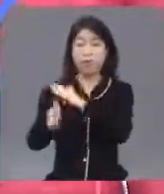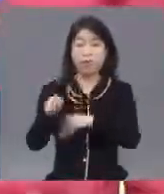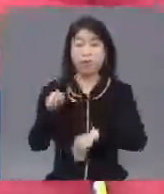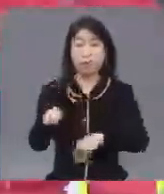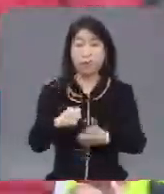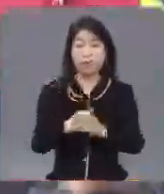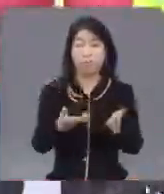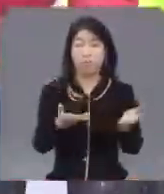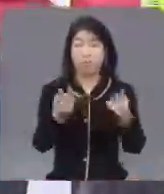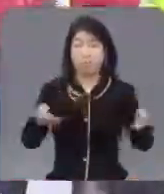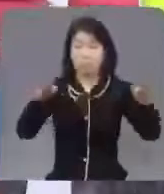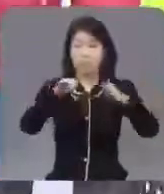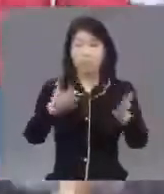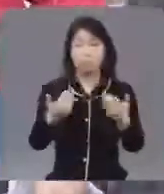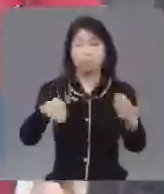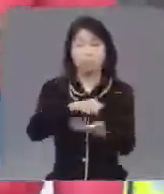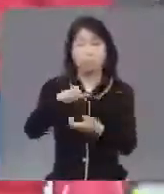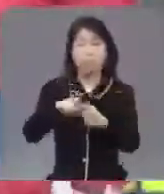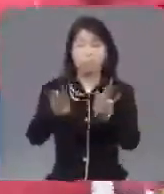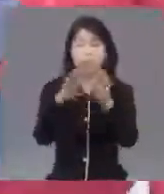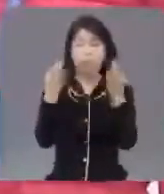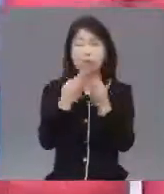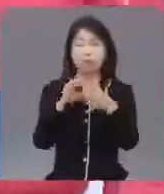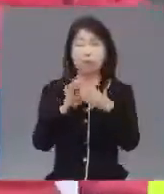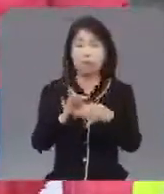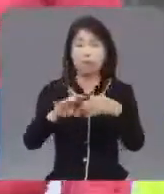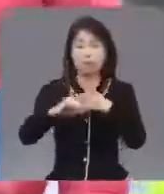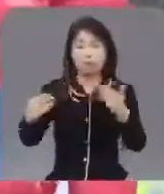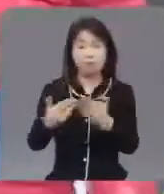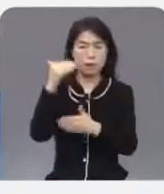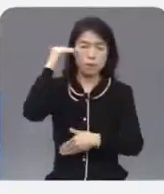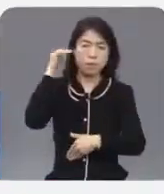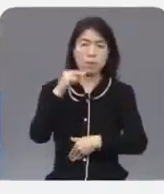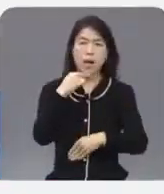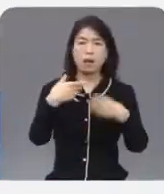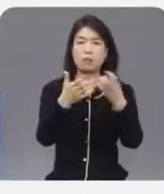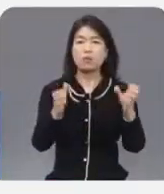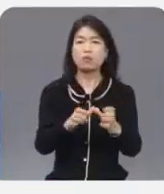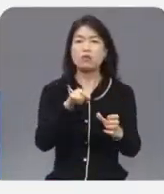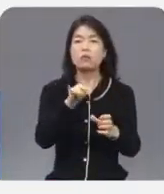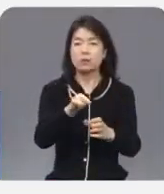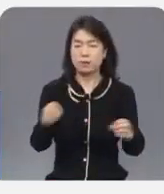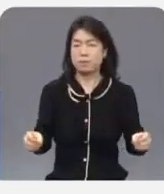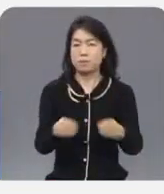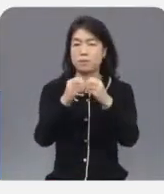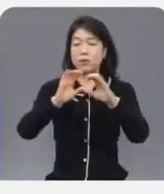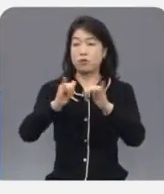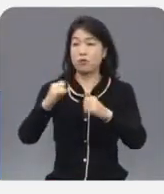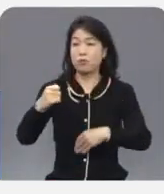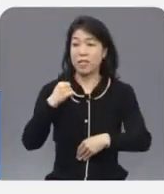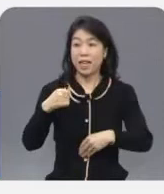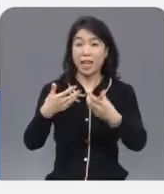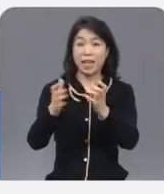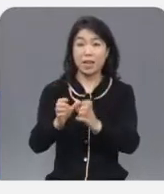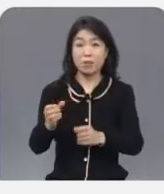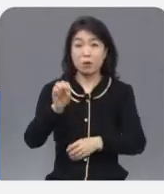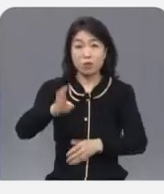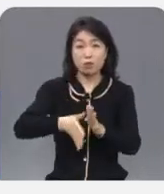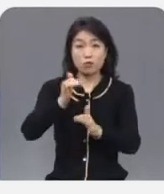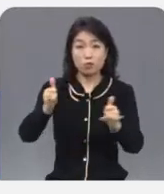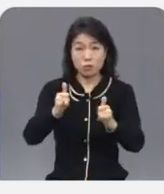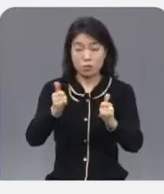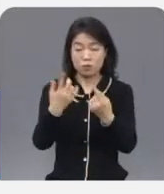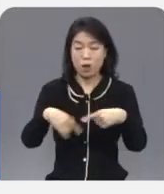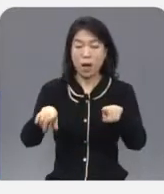유치 논란과 관련해서 페이스북을 통해 지역의 발전을 가로막는 민주당의 맞서 국민의 힘이 광주 시민의 편에